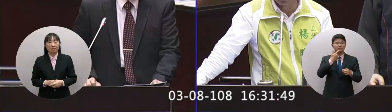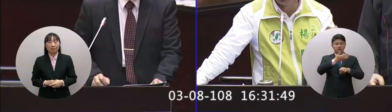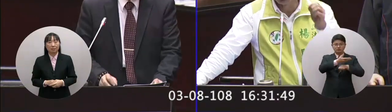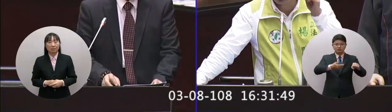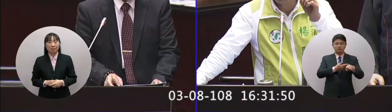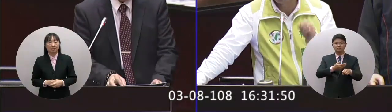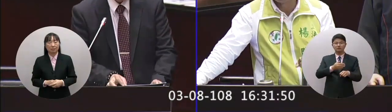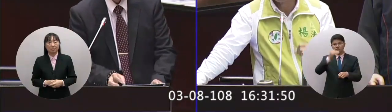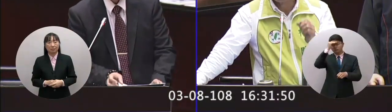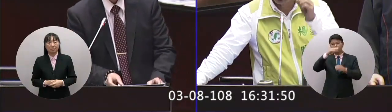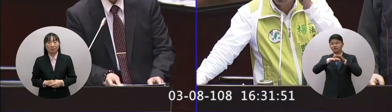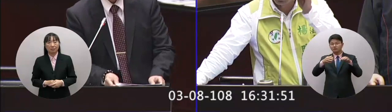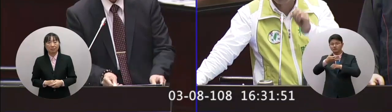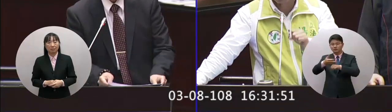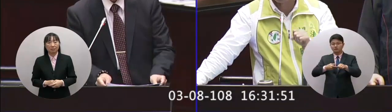岛的